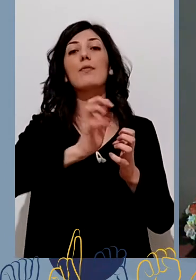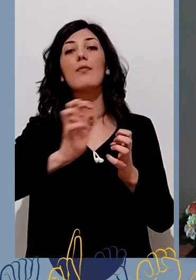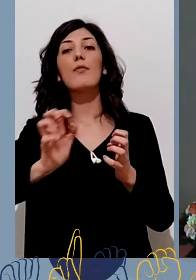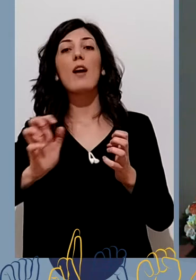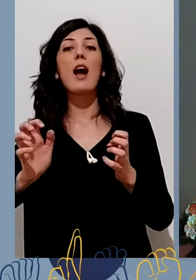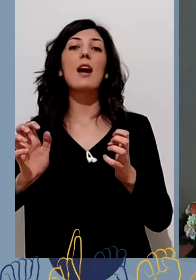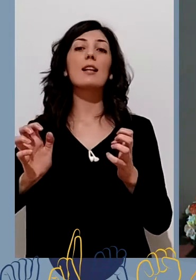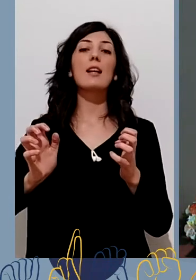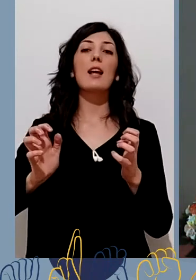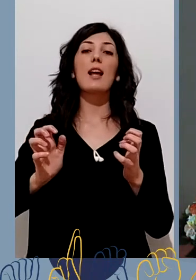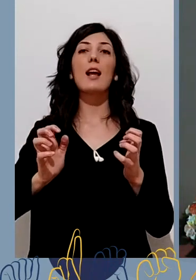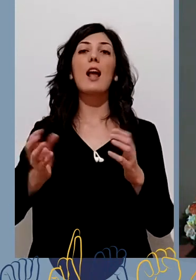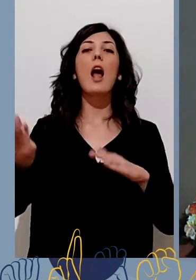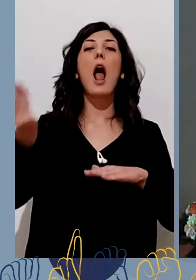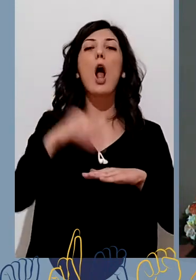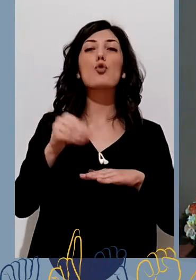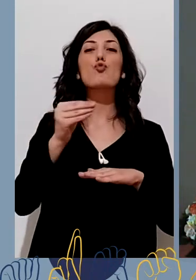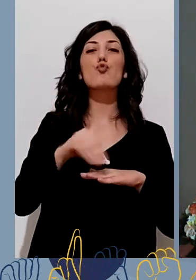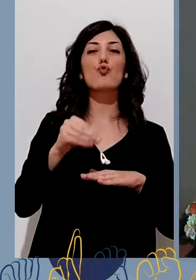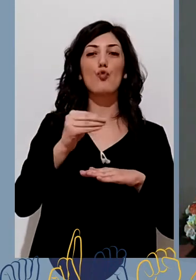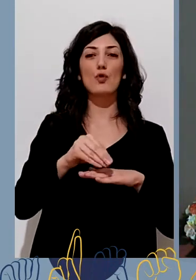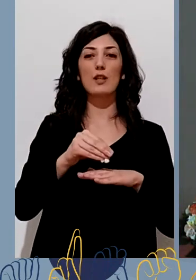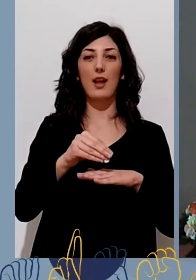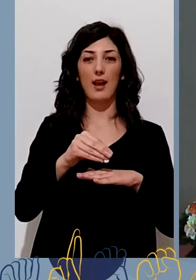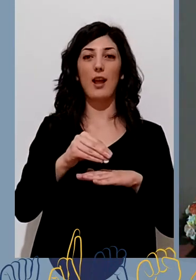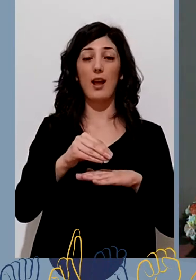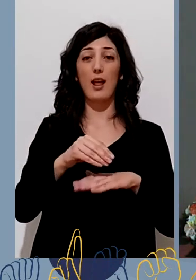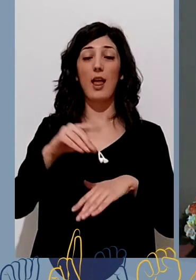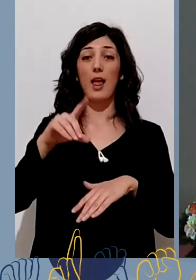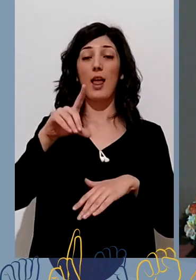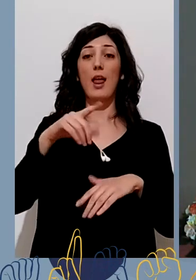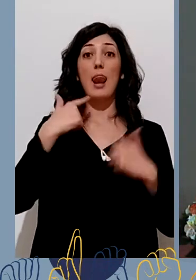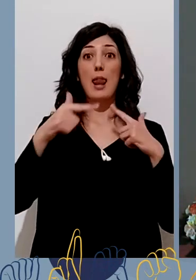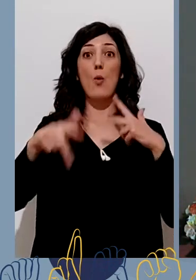di aggiunte. Quindi la lingua dei segni visiva